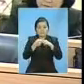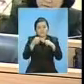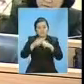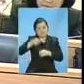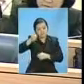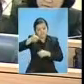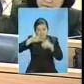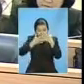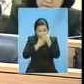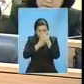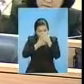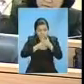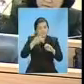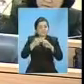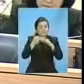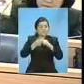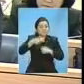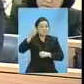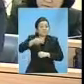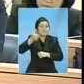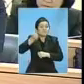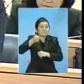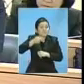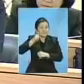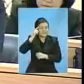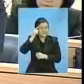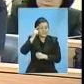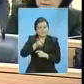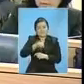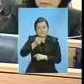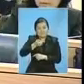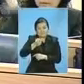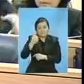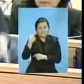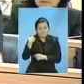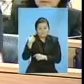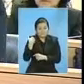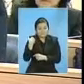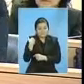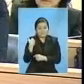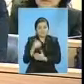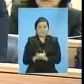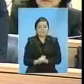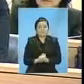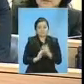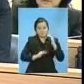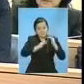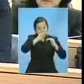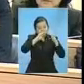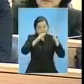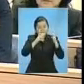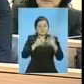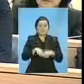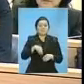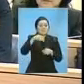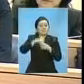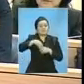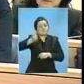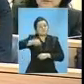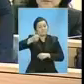ดิมๆที่สร้างด้วยวิธีคิดแบบเดิมๆเราก็ไม่มีวันที่จะสามารถออกจากปัญหา